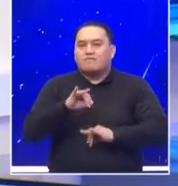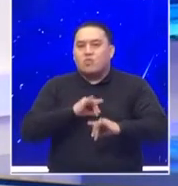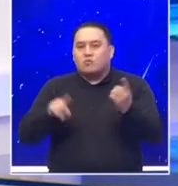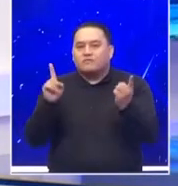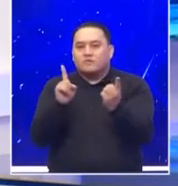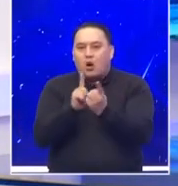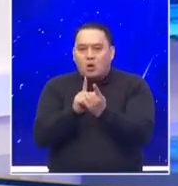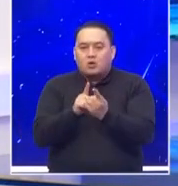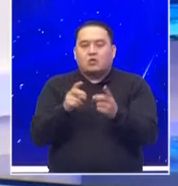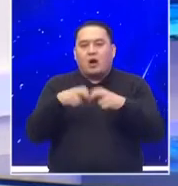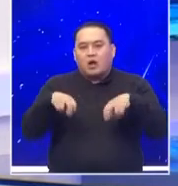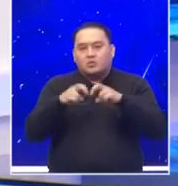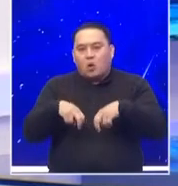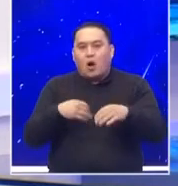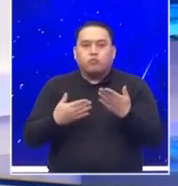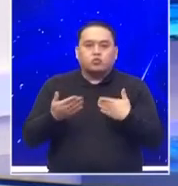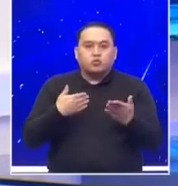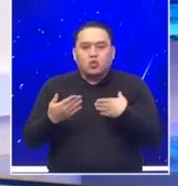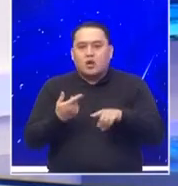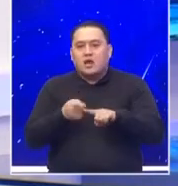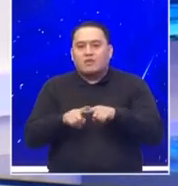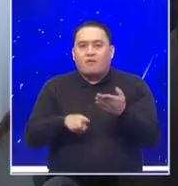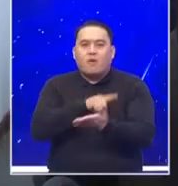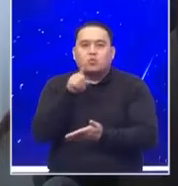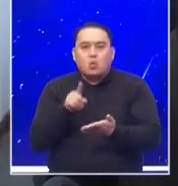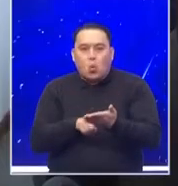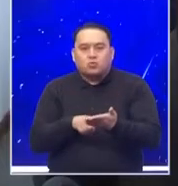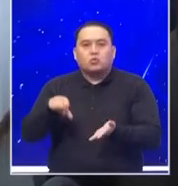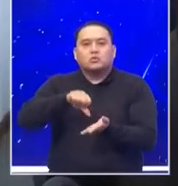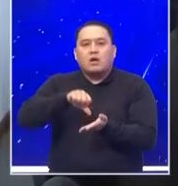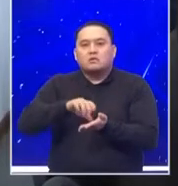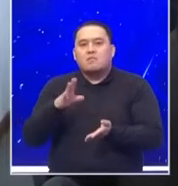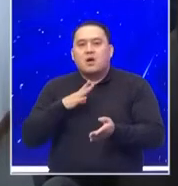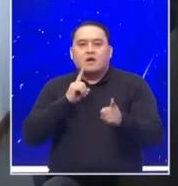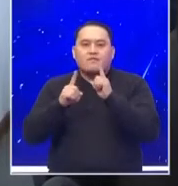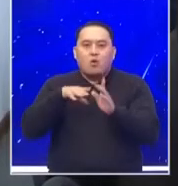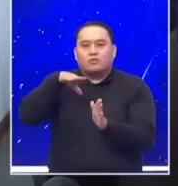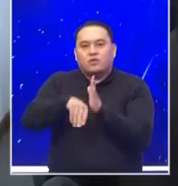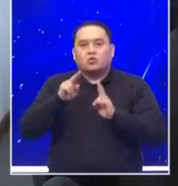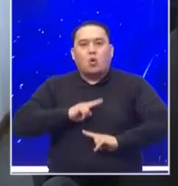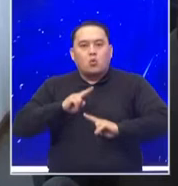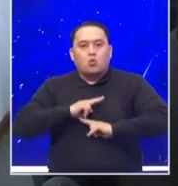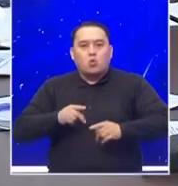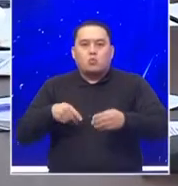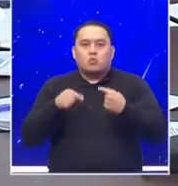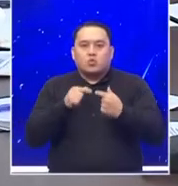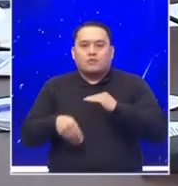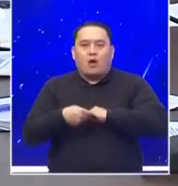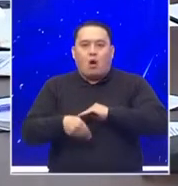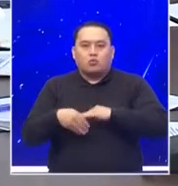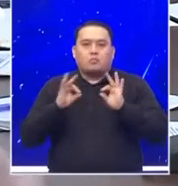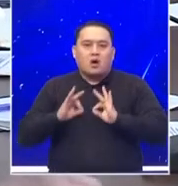встречу по рассмотрению и обсуждению данного вопроса число участников круглого стола вошли сотрудники антикоррупционной службы